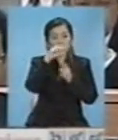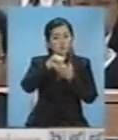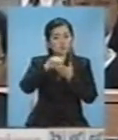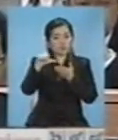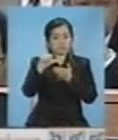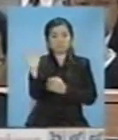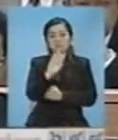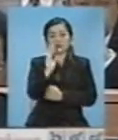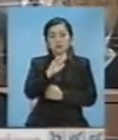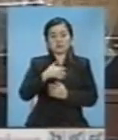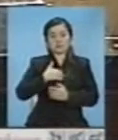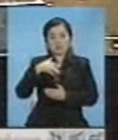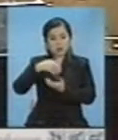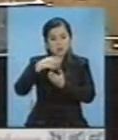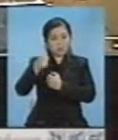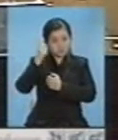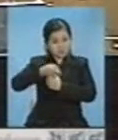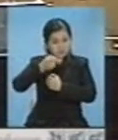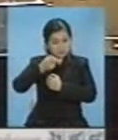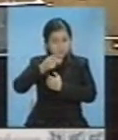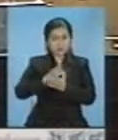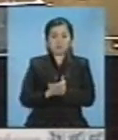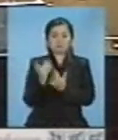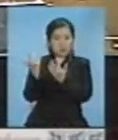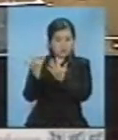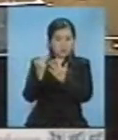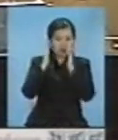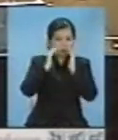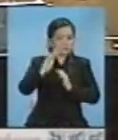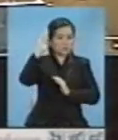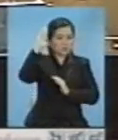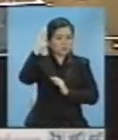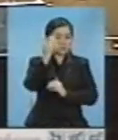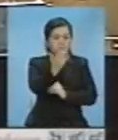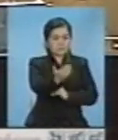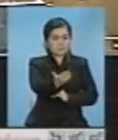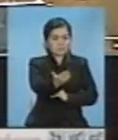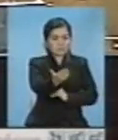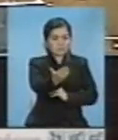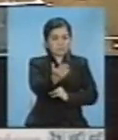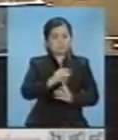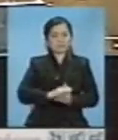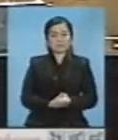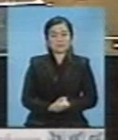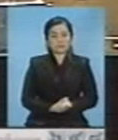จจริงที่เกิดขึ้น ท่านจุรินทร์ฮะ ครับ มีผู้ประท้วงท่านนิพิษเชิญ ขออภัยครับ